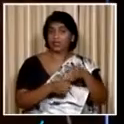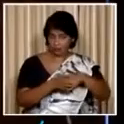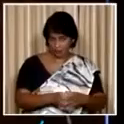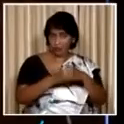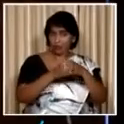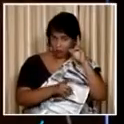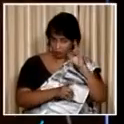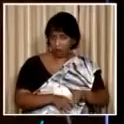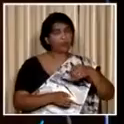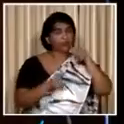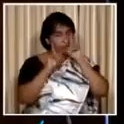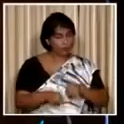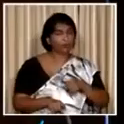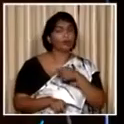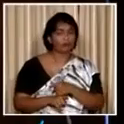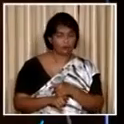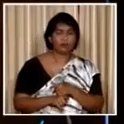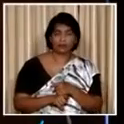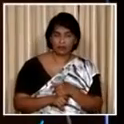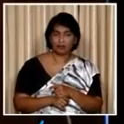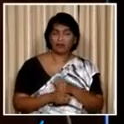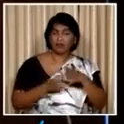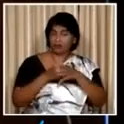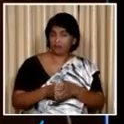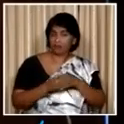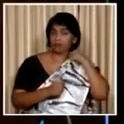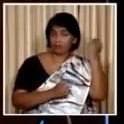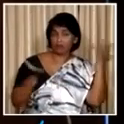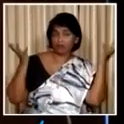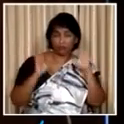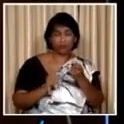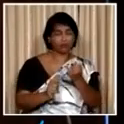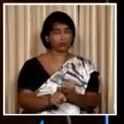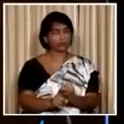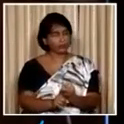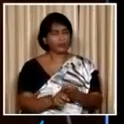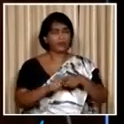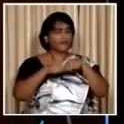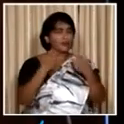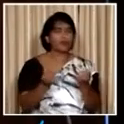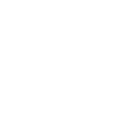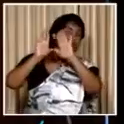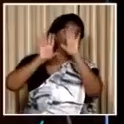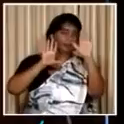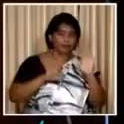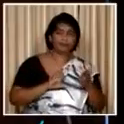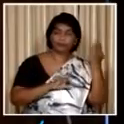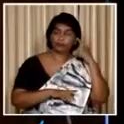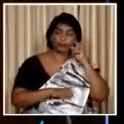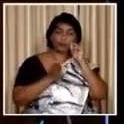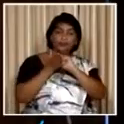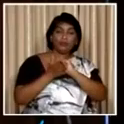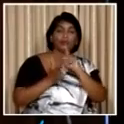වල ඔහොම රටවටේ ගිහිල්ලා ඔහොම ඩිජිටල් බෑන් දාලා මෙහෙම රැසින් කරන්න පුළුවන්ද? කෝටි ප්‍රකෝටි ගණක් කවුද? කොහෙන්ද සල්ලි? එදා අපි